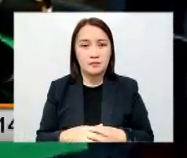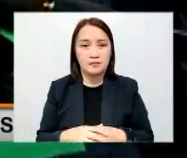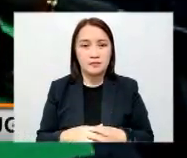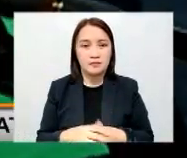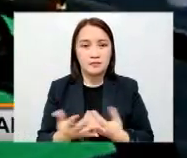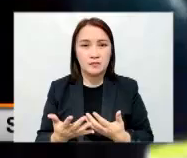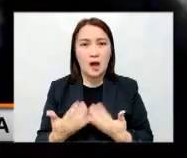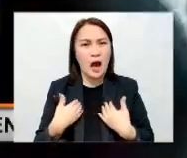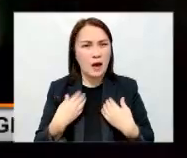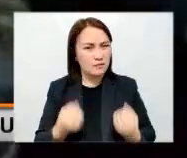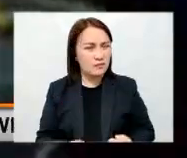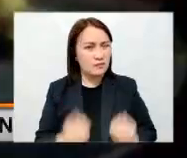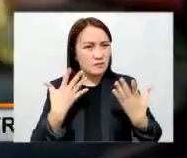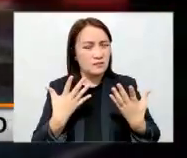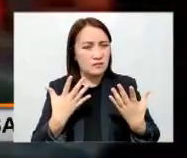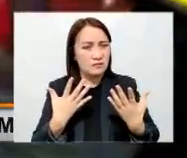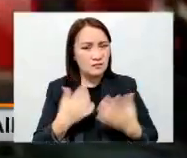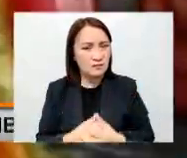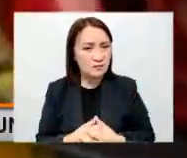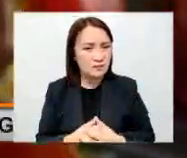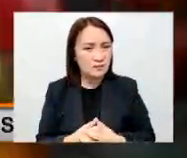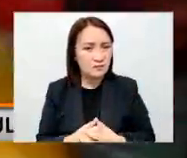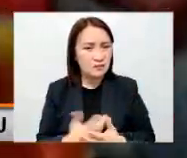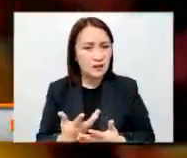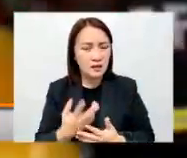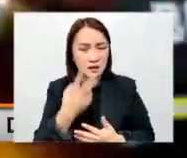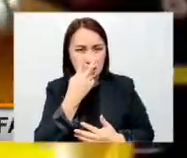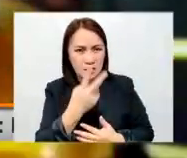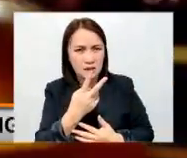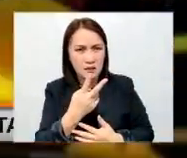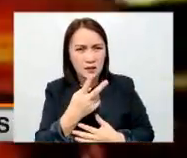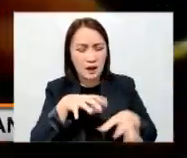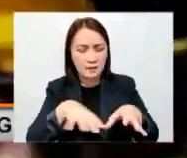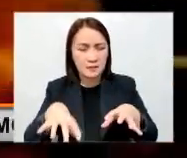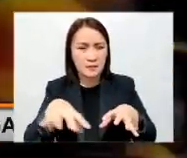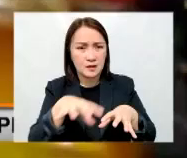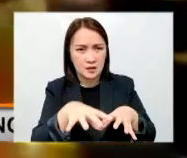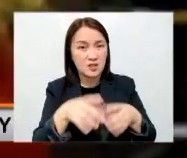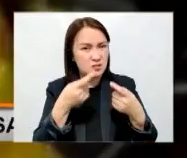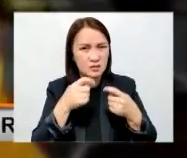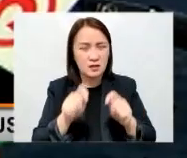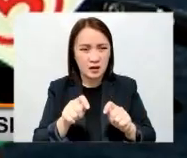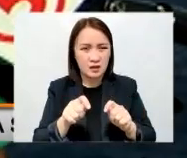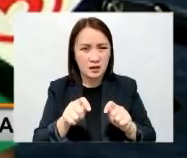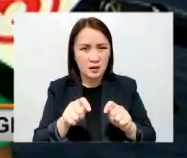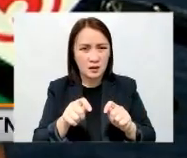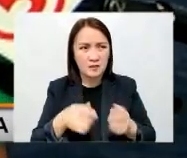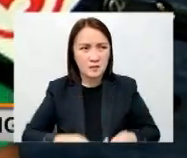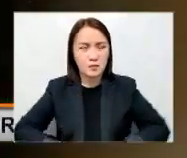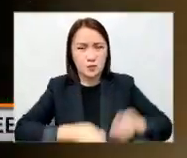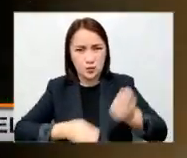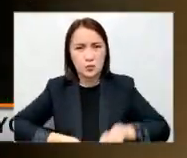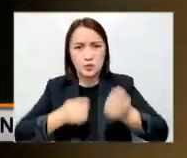dito. Tsaka lumaki yung apoy. Kasi namin yung mga kapitbahay namin. Tsaka sinubukan namin ebusan ng mga tubig. Pero hindi na namin